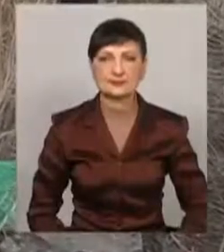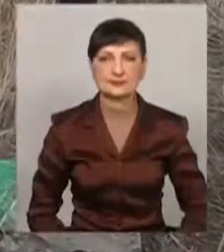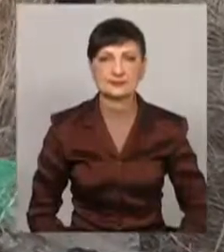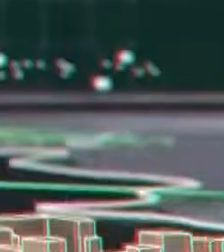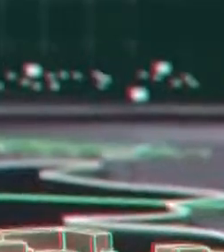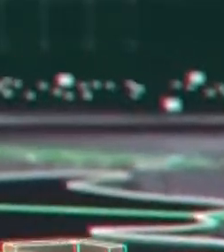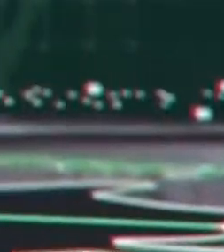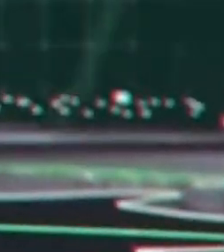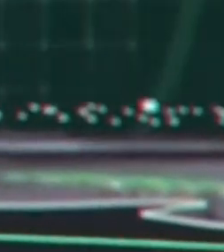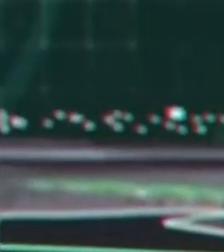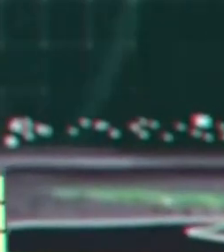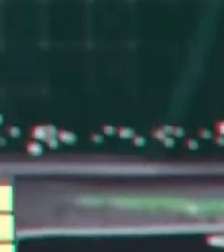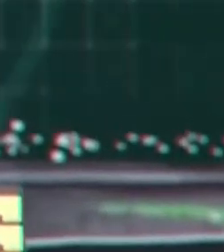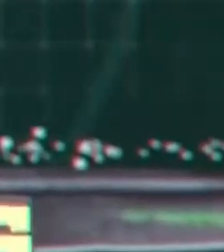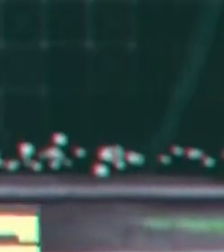область.